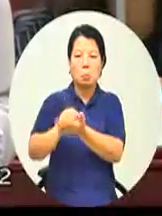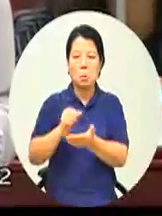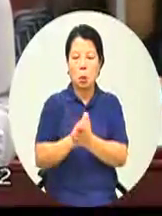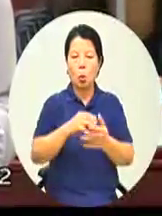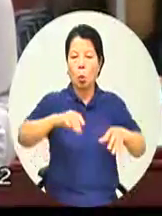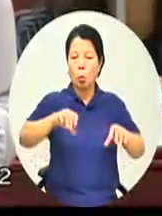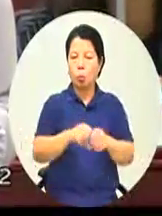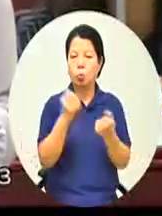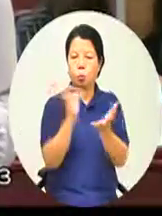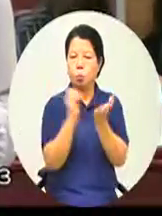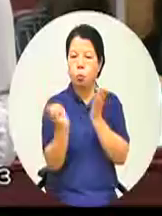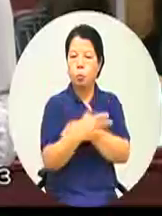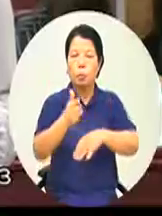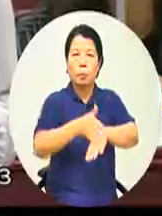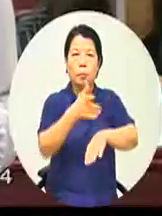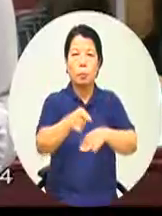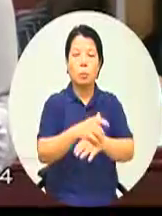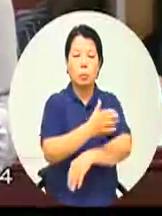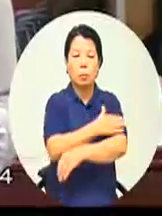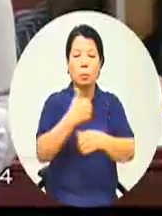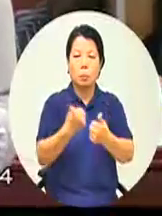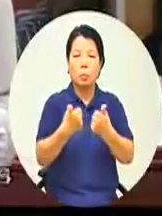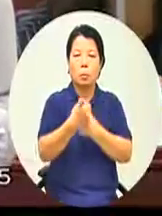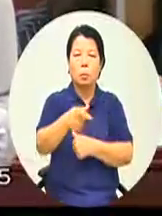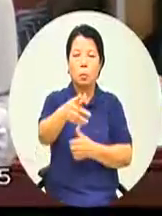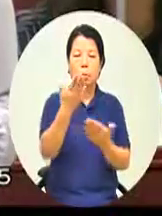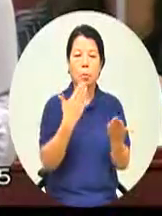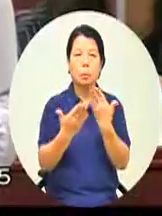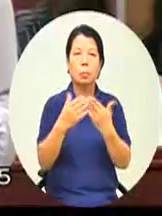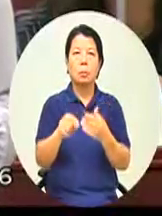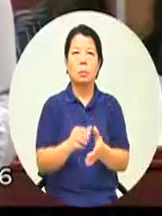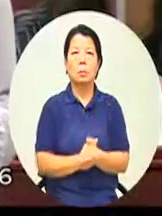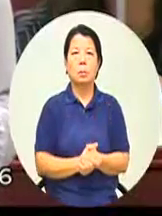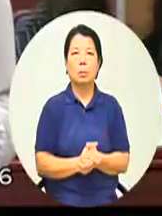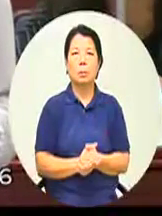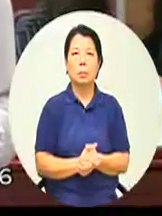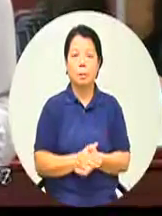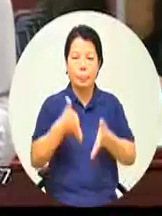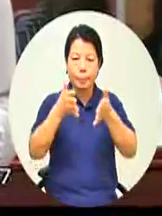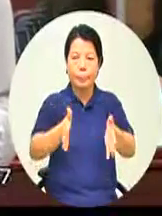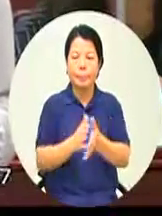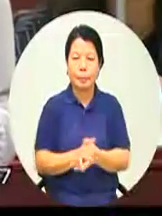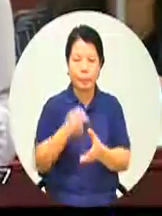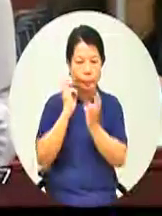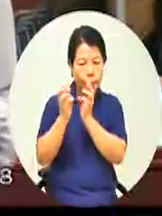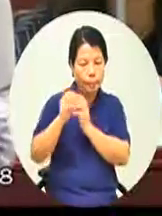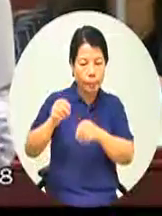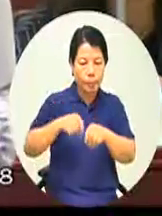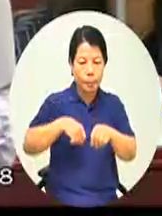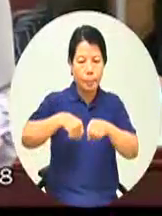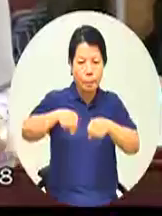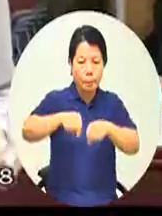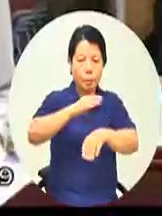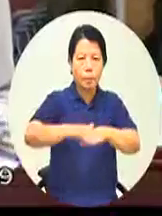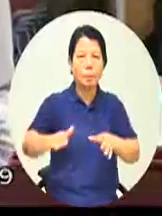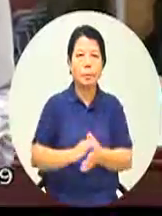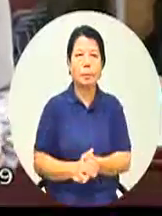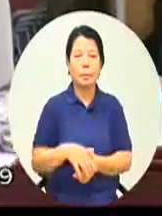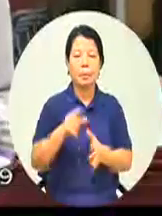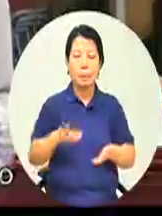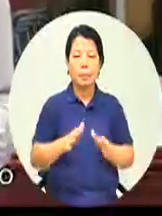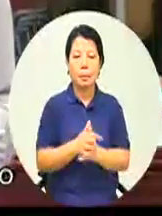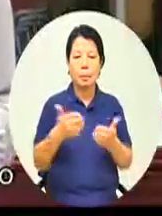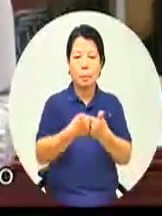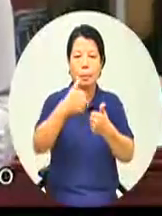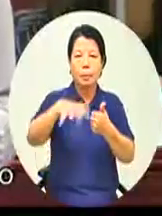点我相信陈议员应该很清楚，所以这个部分我们会再来仔细规划，可是基本上这个议事厅那个议